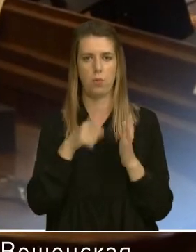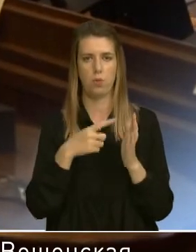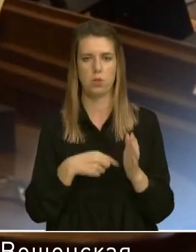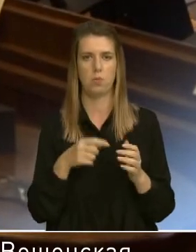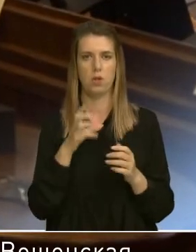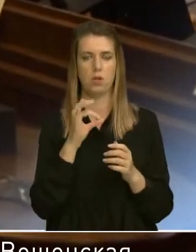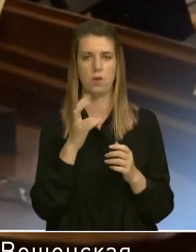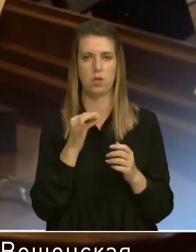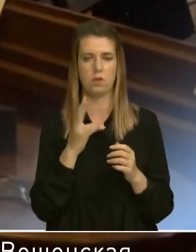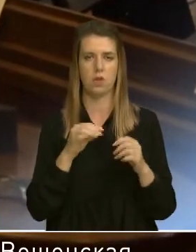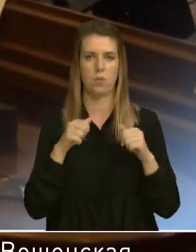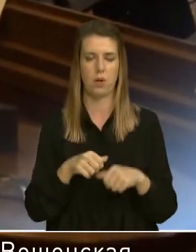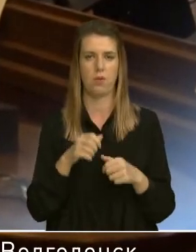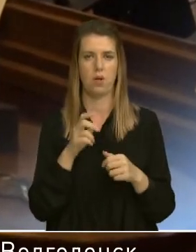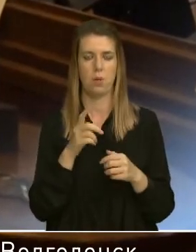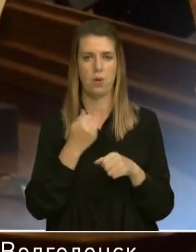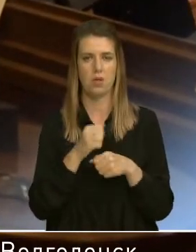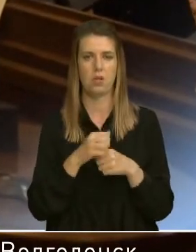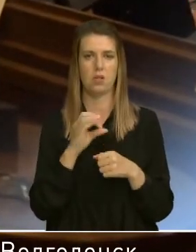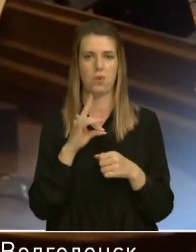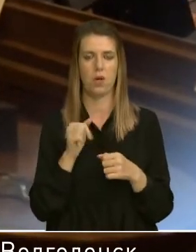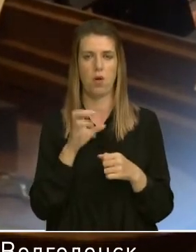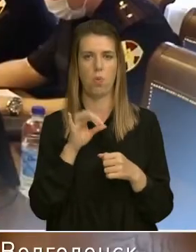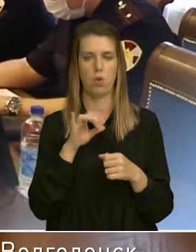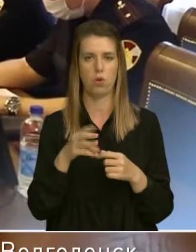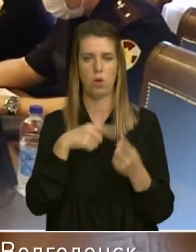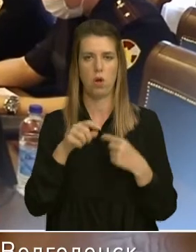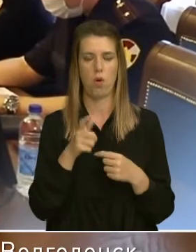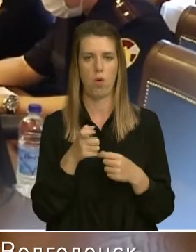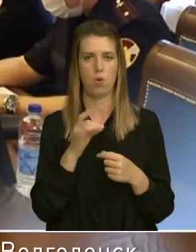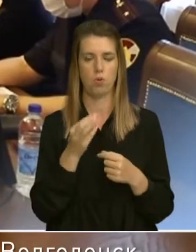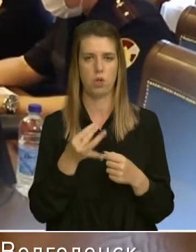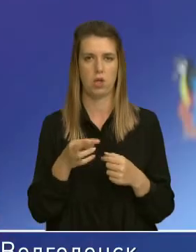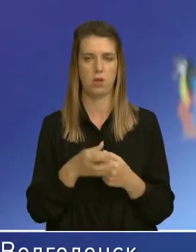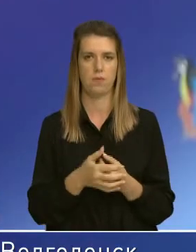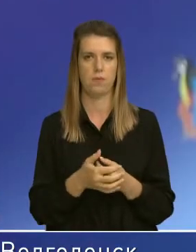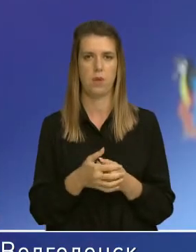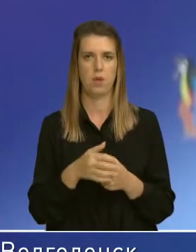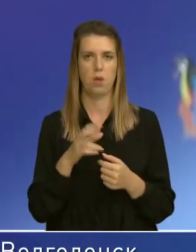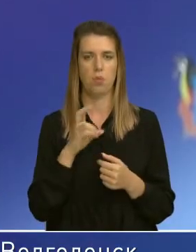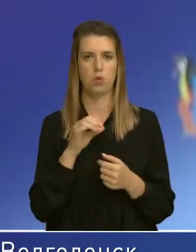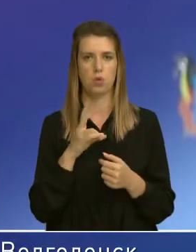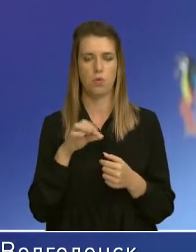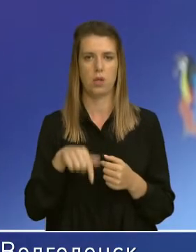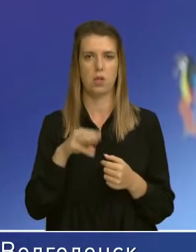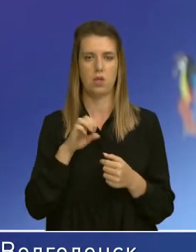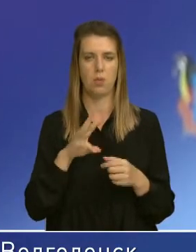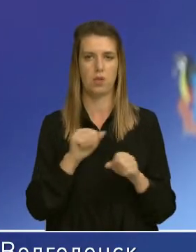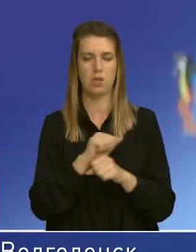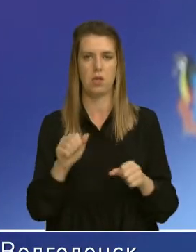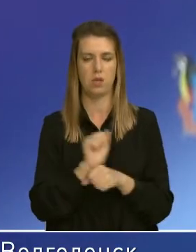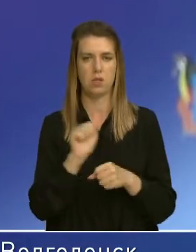вопросам совершенствования правоприменительной практики в сфере оборота оружия. Но, безусловно, эту тему